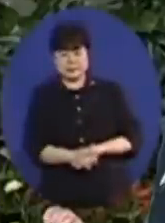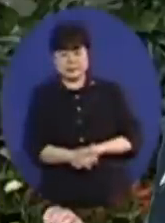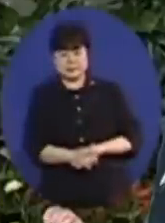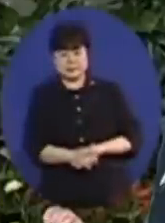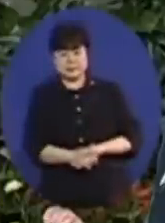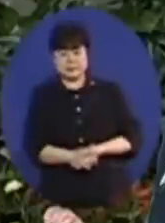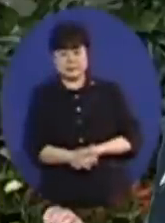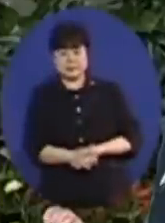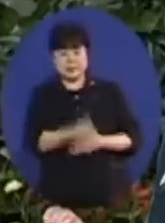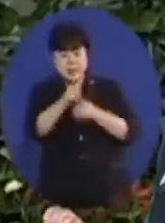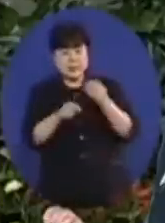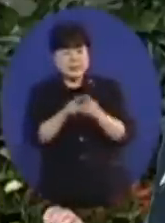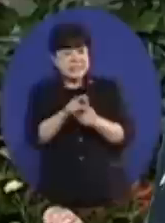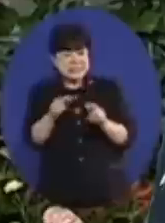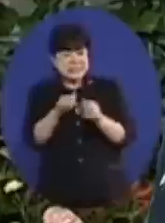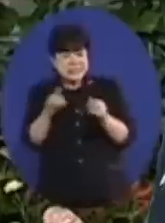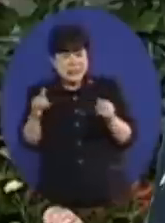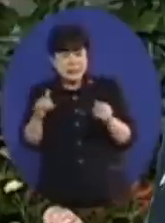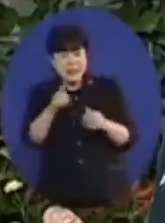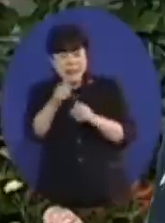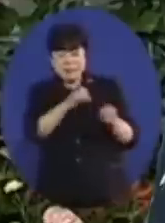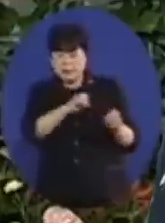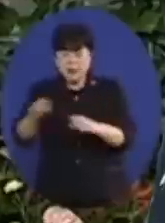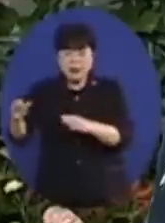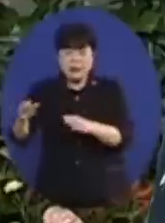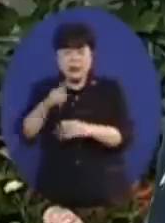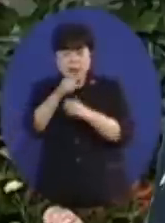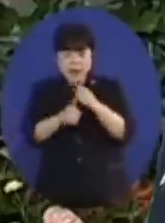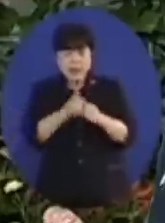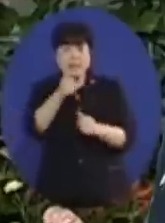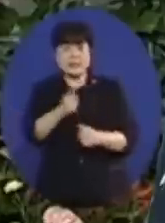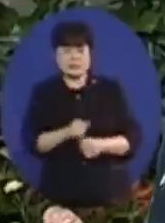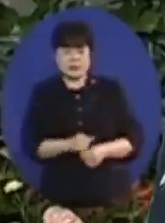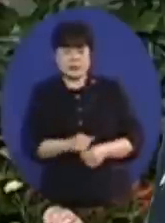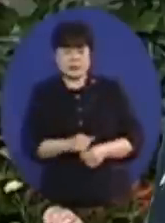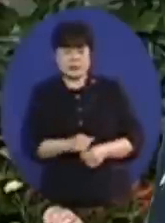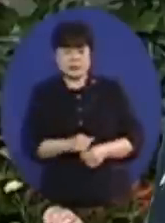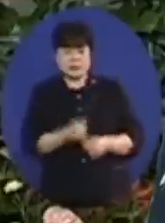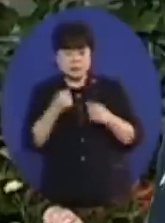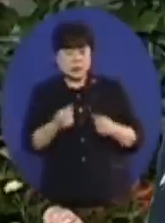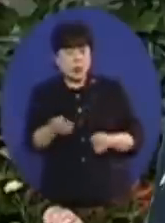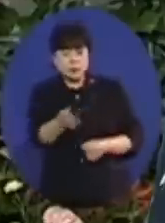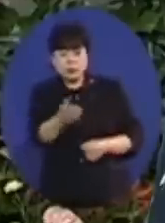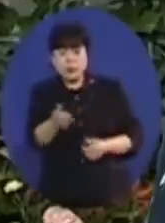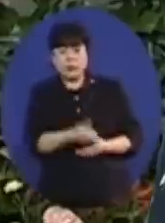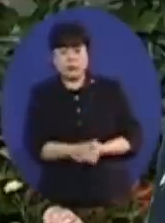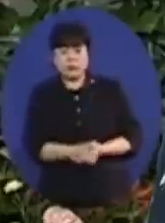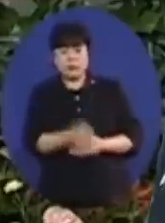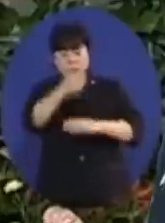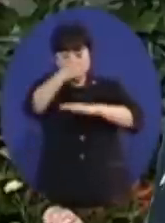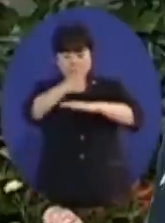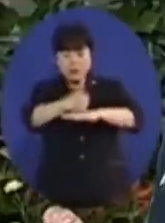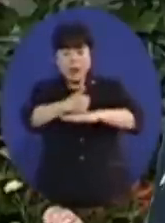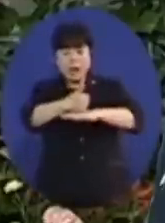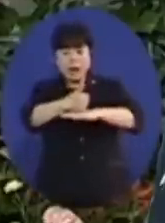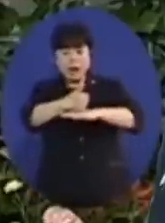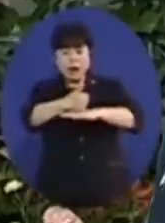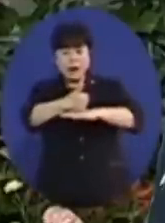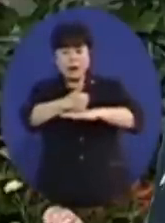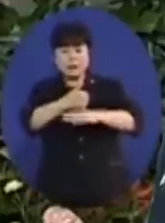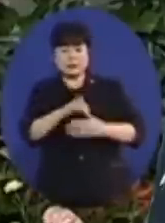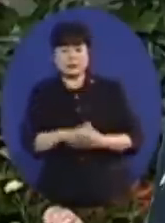무신론적 교육을 통해서 하나님을 버리고 하나님을 경외하는 것이 없으면 그 결과는